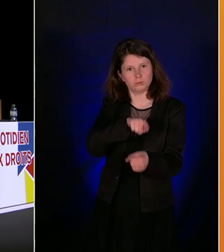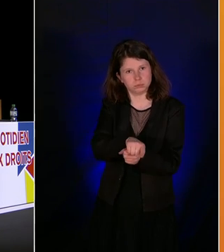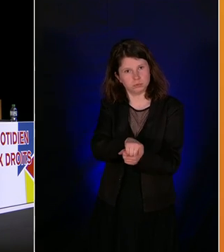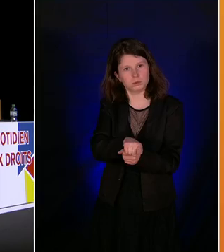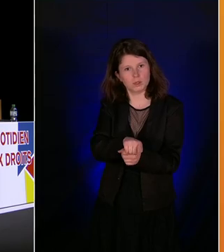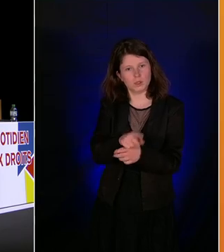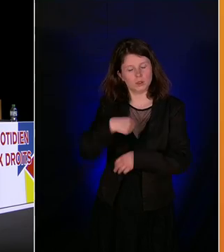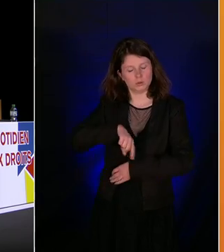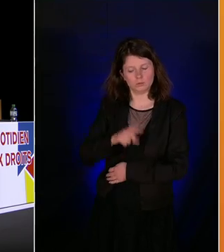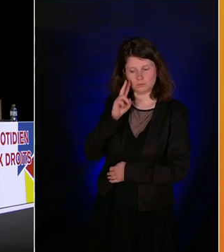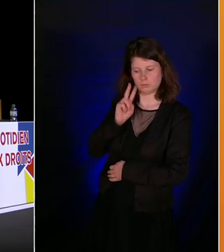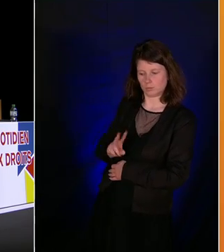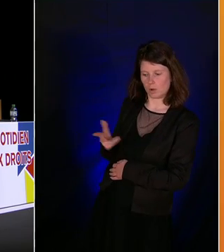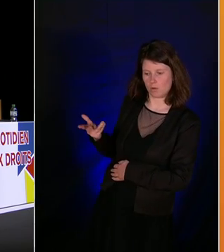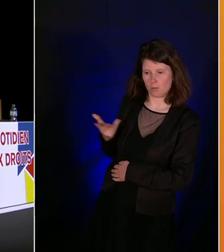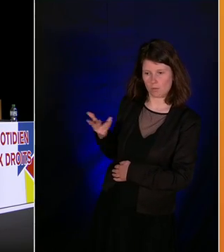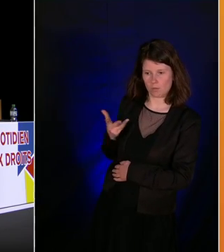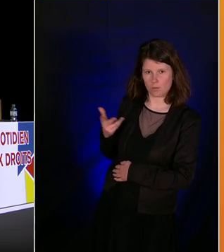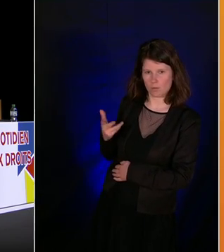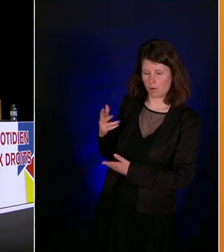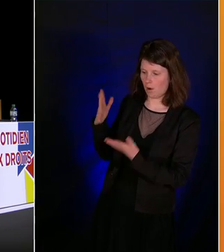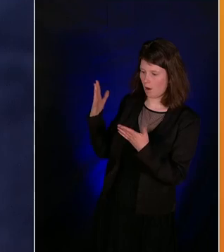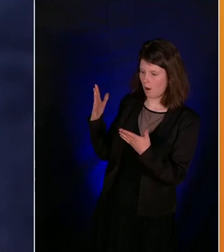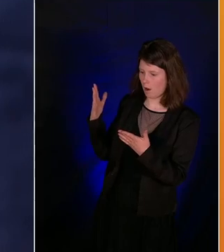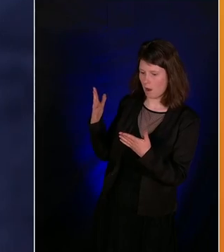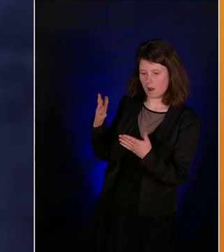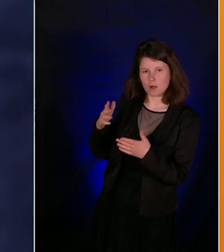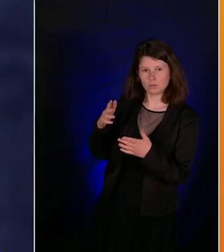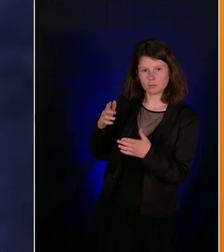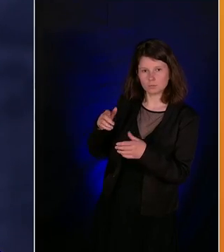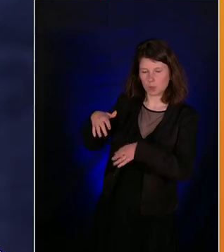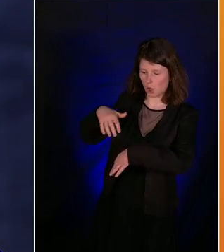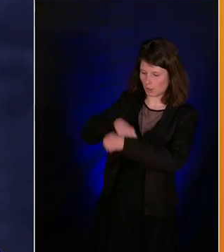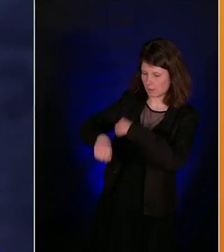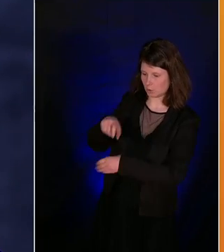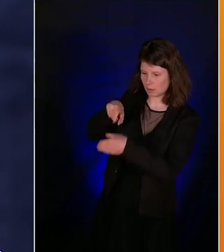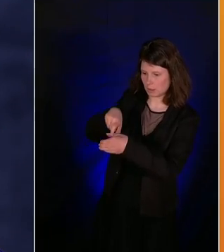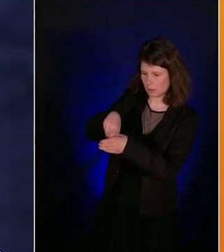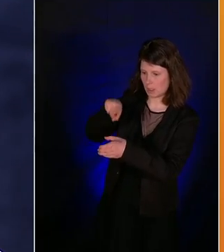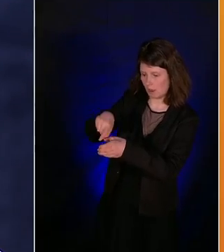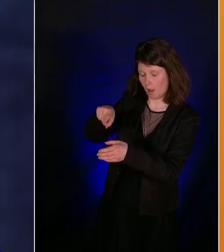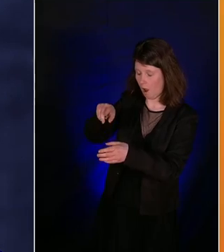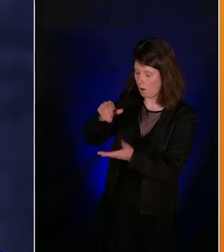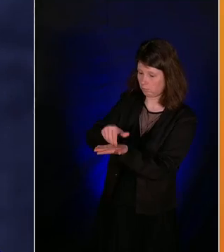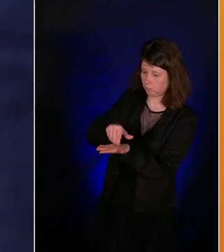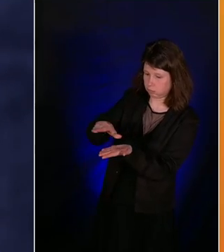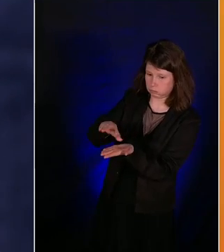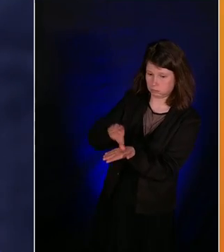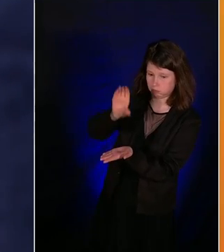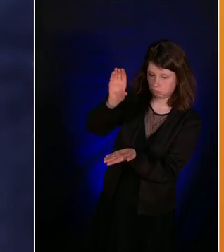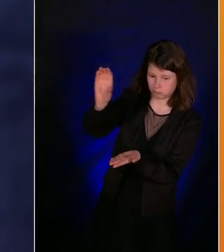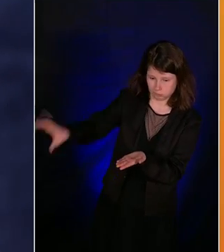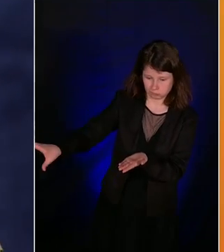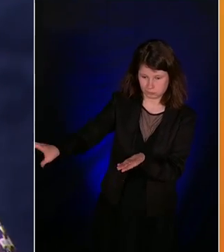expulsion pure et simple sans perspective de relogement de nos organisations syndicales les expulsions ont été